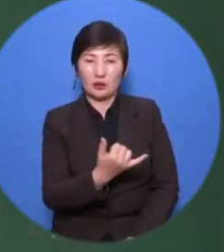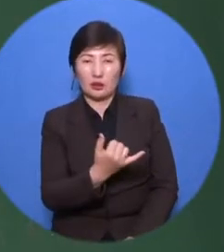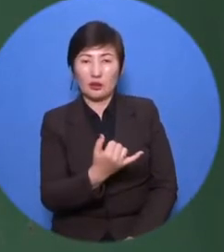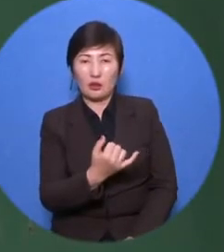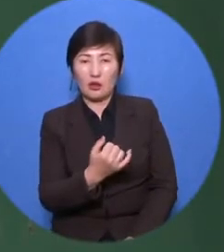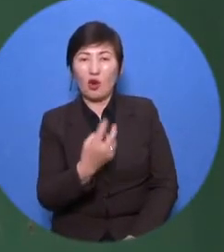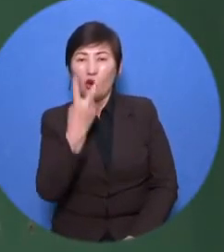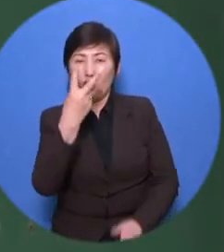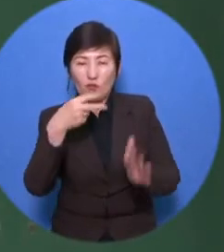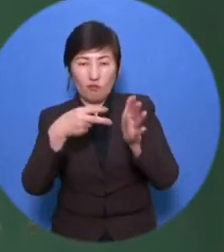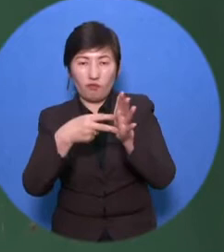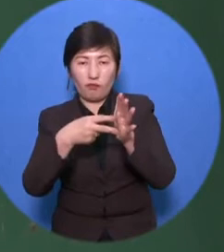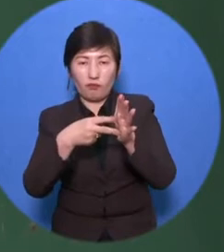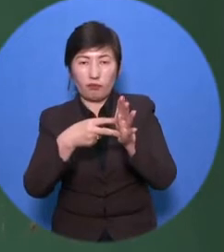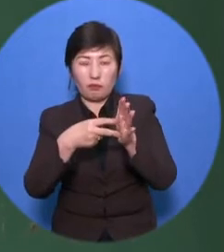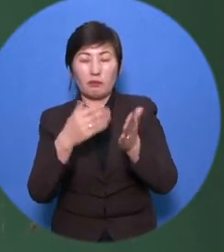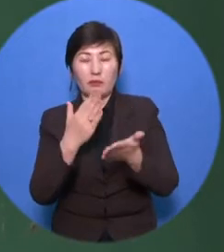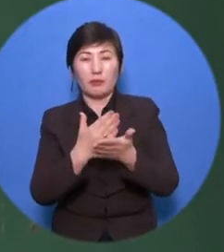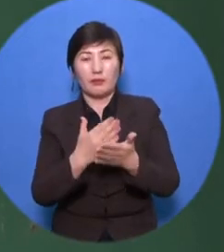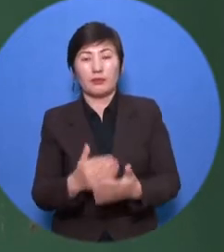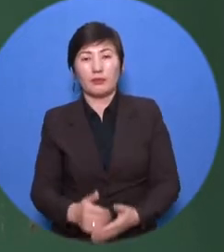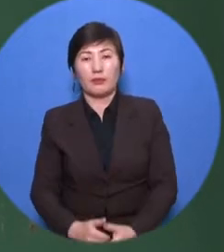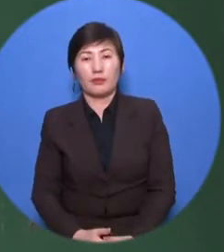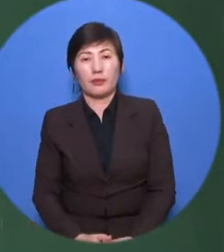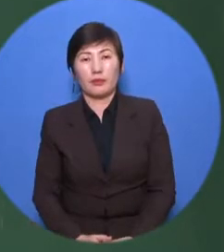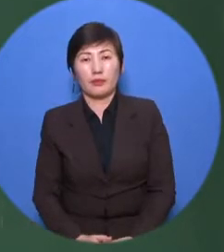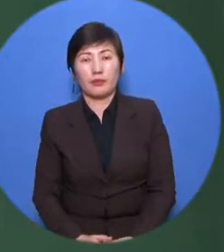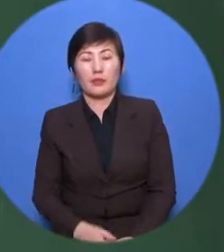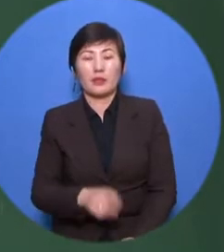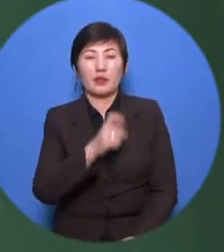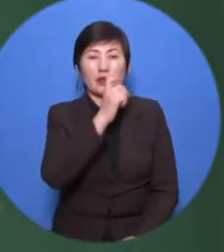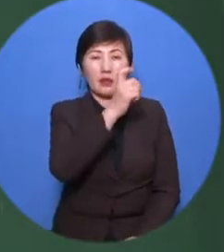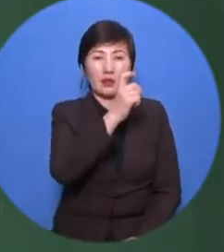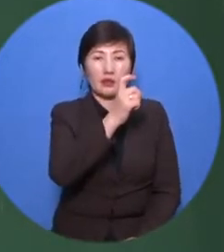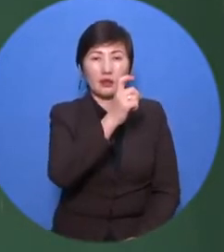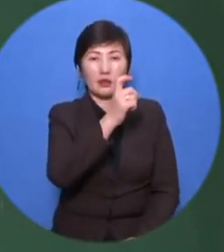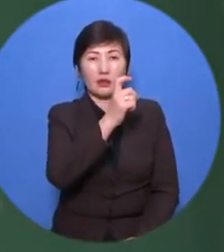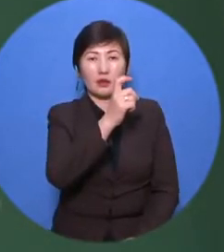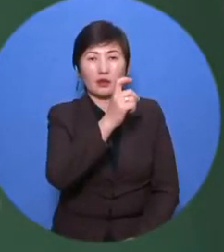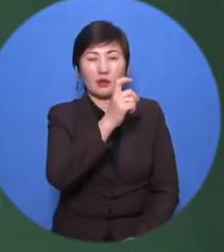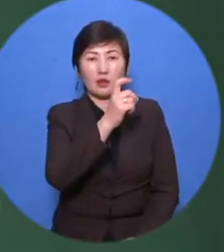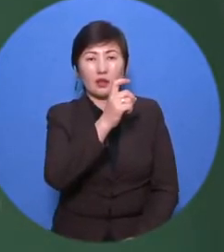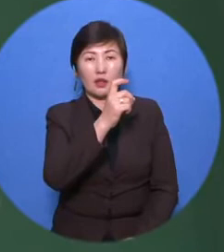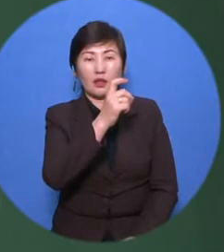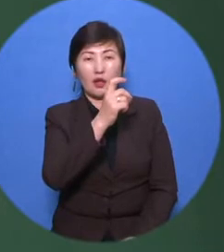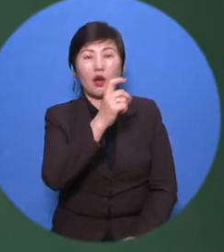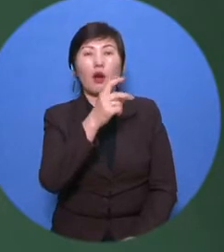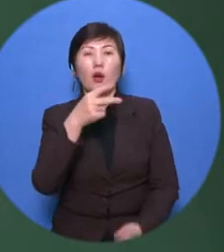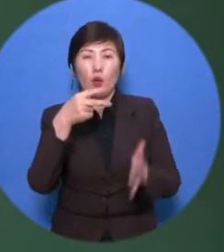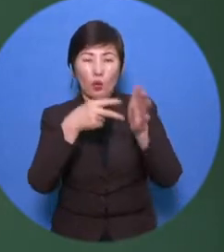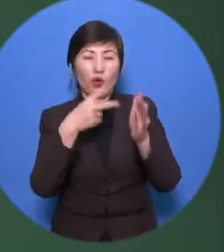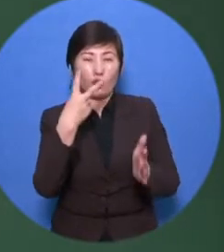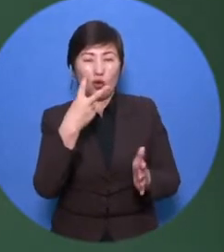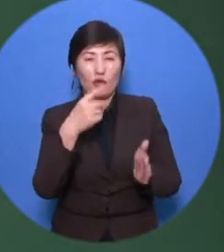бага байгааг харж болж байна. За ийм учраас x-ийг хуваах нь 2 гэсэн илэрхийлэлээр бичиж болно.